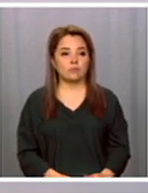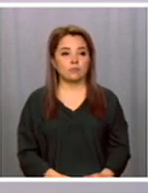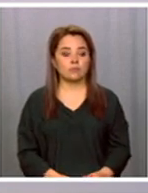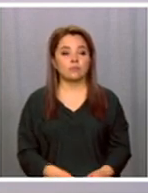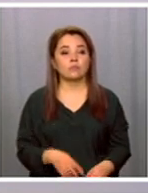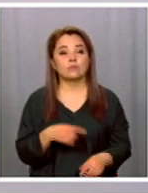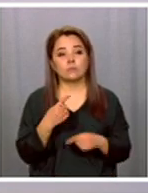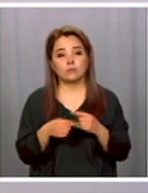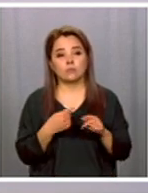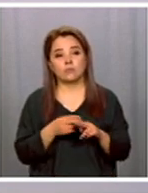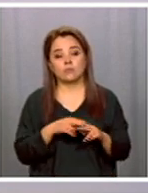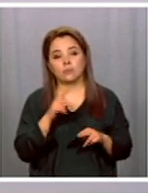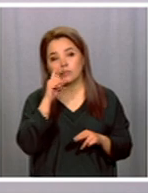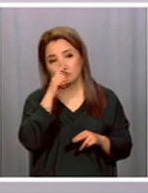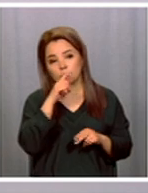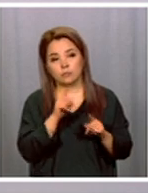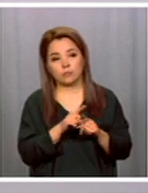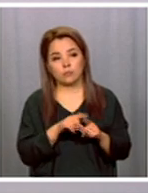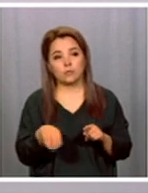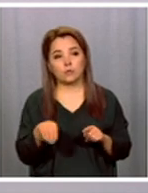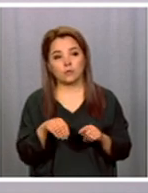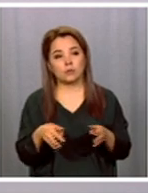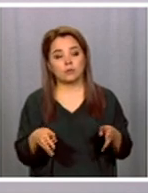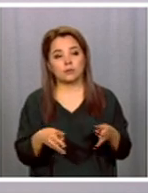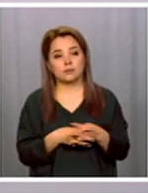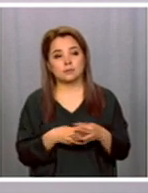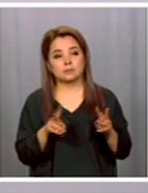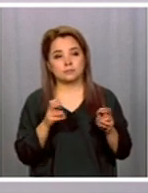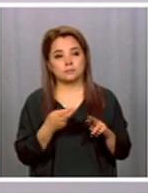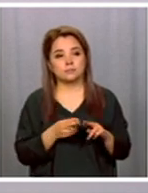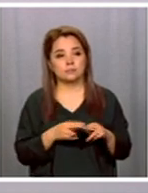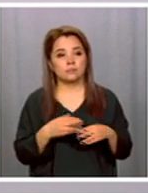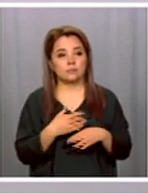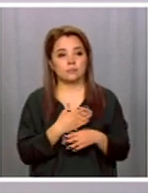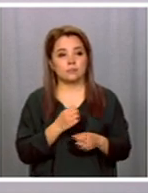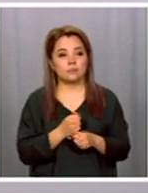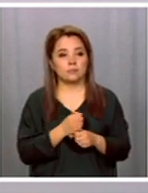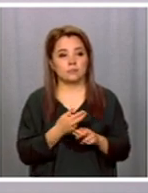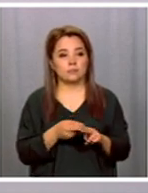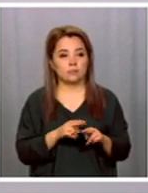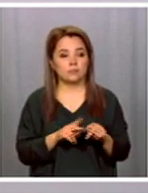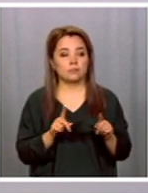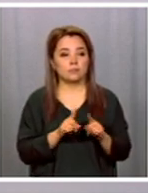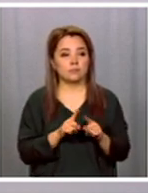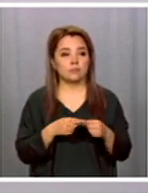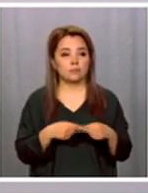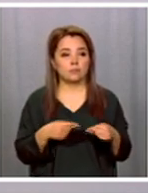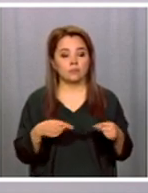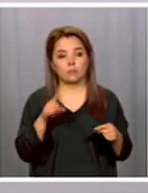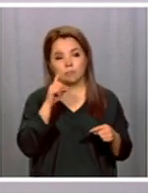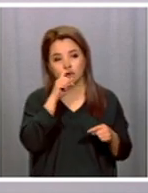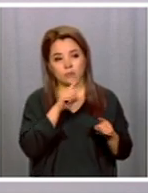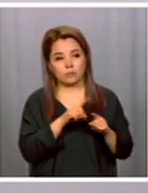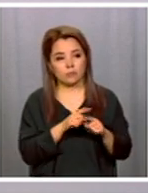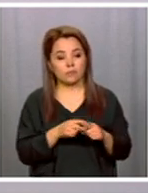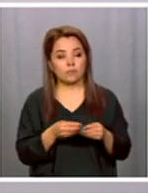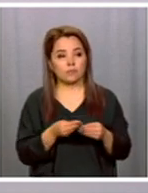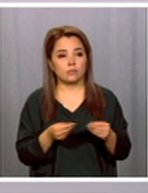Келесі қышқылдардың тұздармен әрекеттесу реакциялары. Және кейбір қышқылдардың